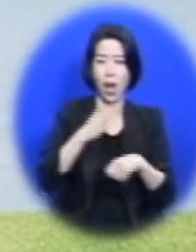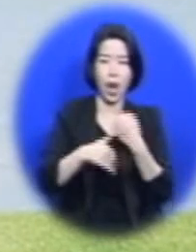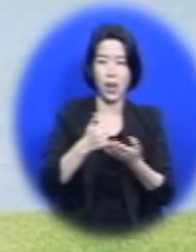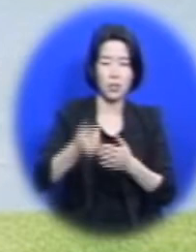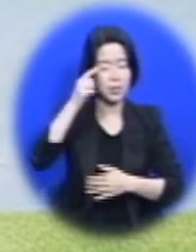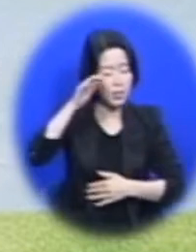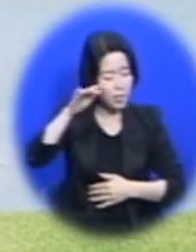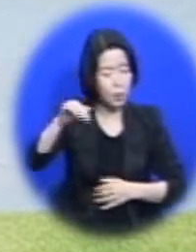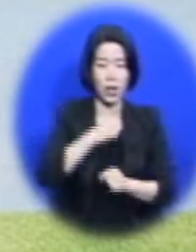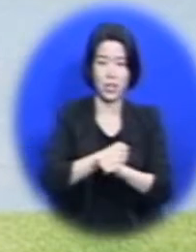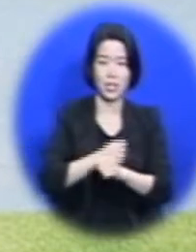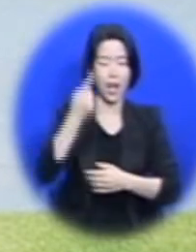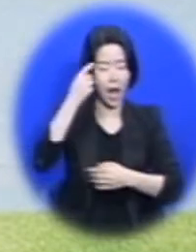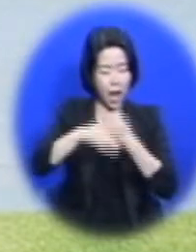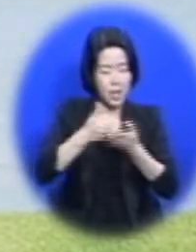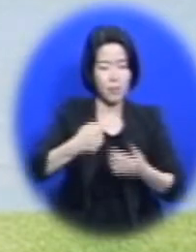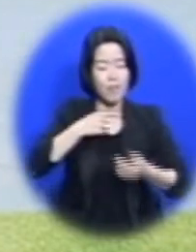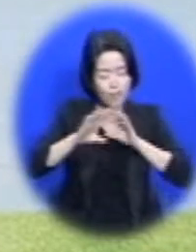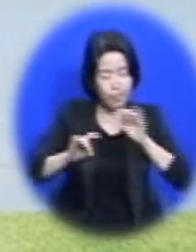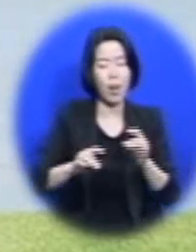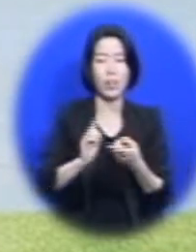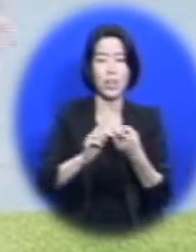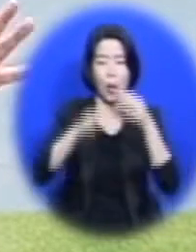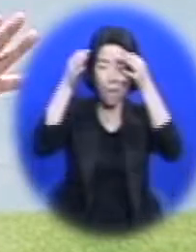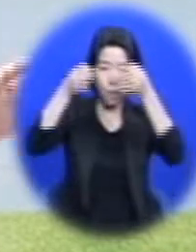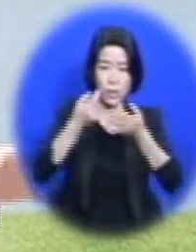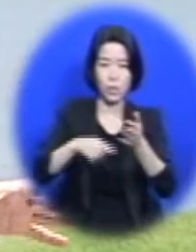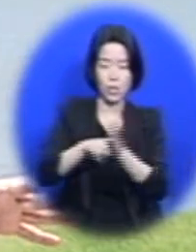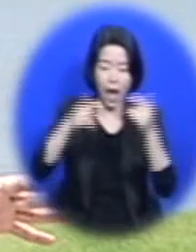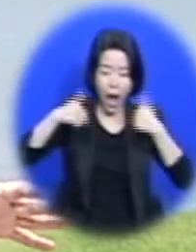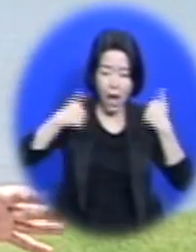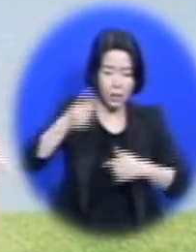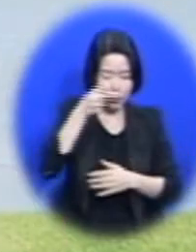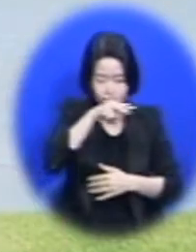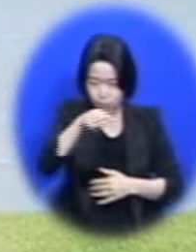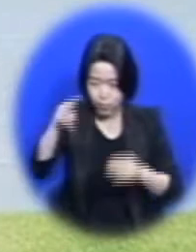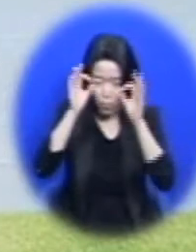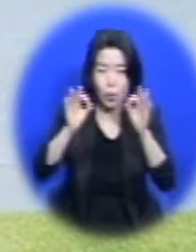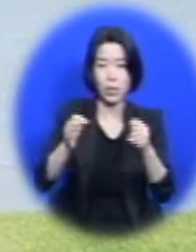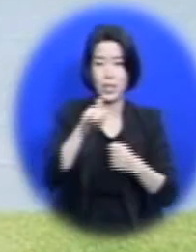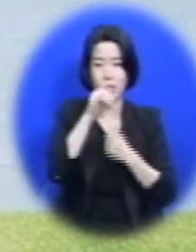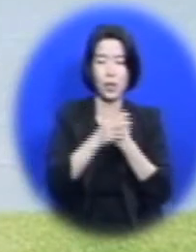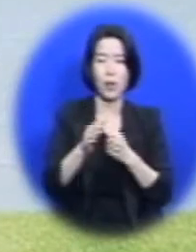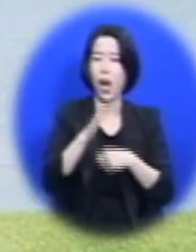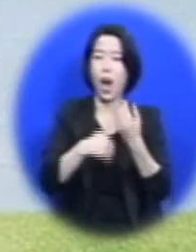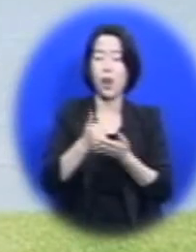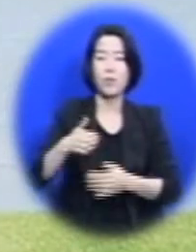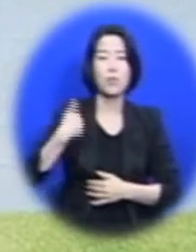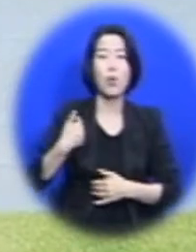하나님을 사모하는지, 하나님을 갈망하는지를 보시려고 늘 살펴보고 계시니 어떻게 하나님이 모를 수가